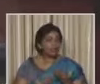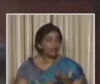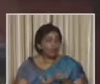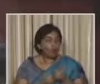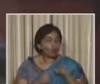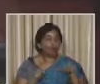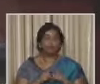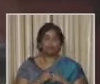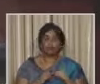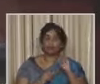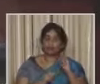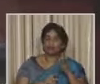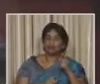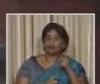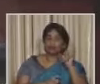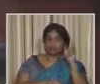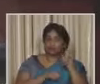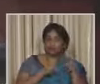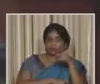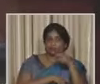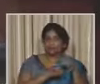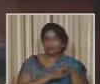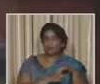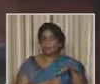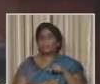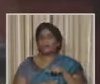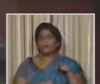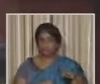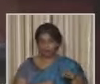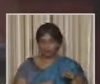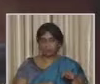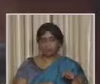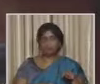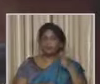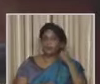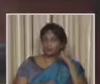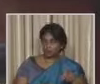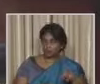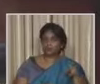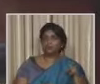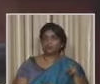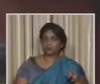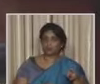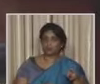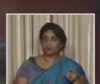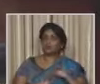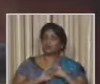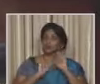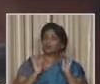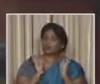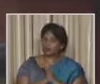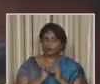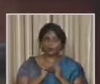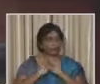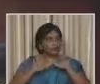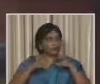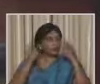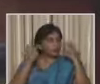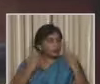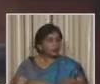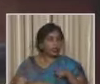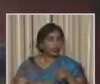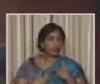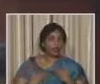சில உத்தியோகபூர்வ குழுக்கள் பயன்படுத்தப்பட்டிருக்கின்றன. எனவே இவை எல்லாவற்றையும் செய்து இதை மாத்திரம் இல்லை என